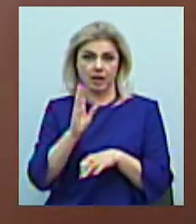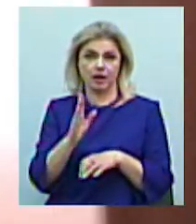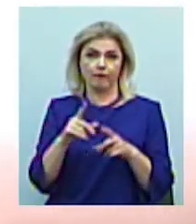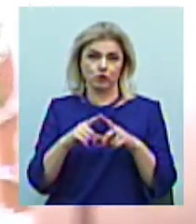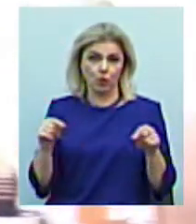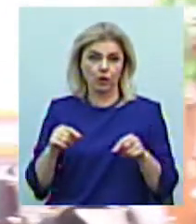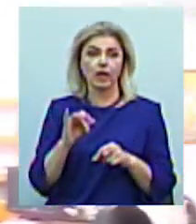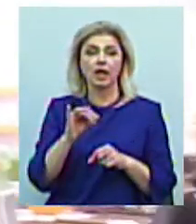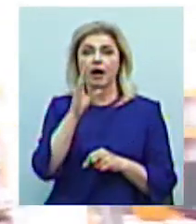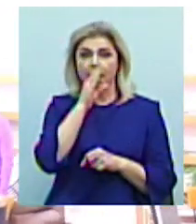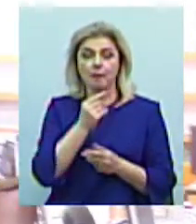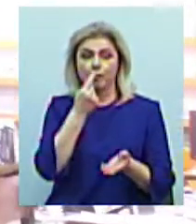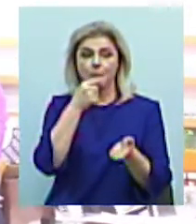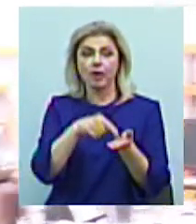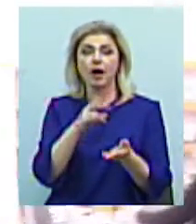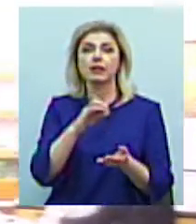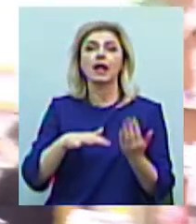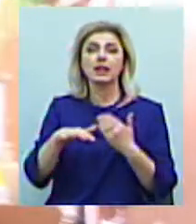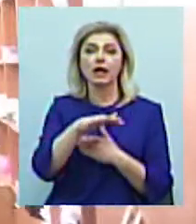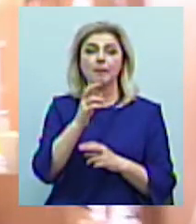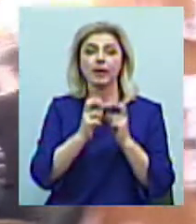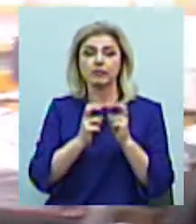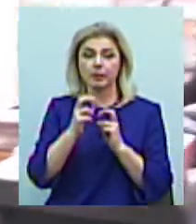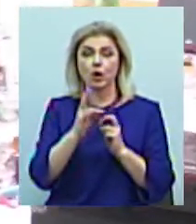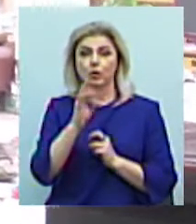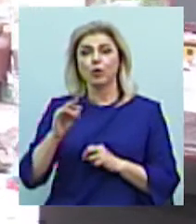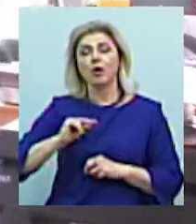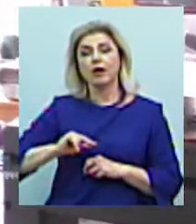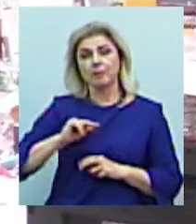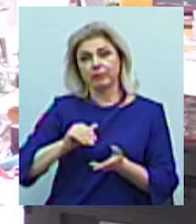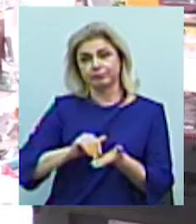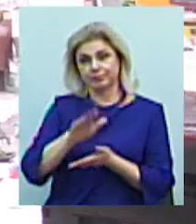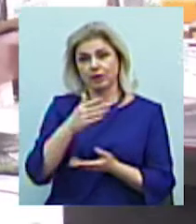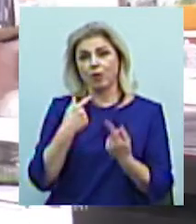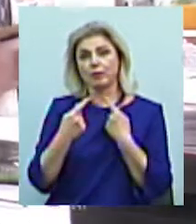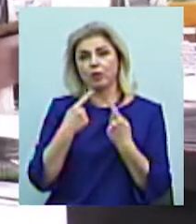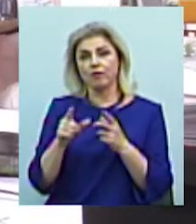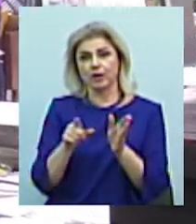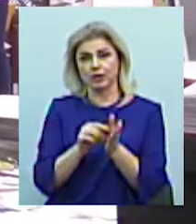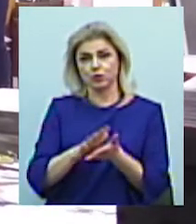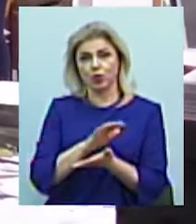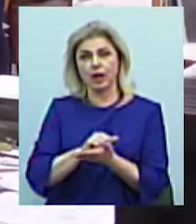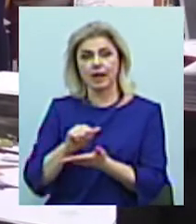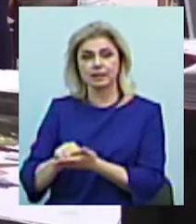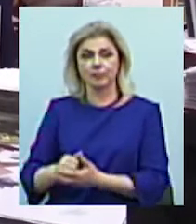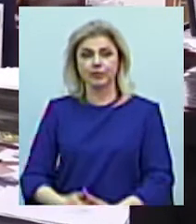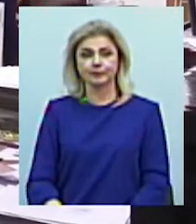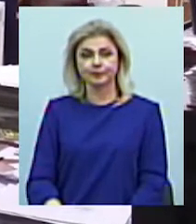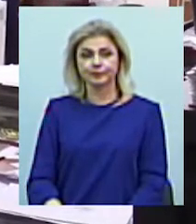освіти. Нам вдалося потрапити на територію підприємства, однак співробітники відмовили спілкуватися з журналістами.